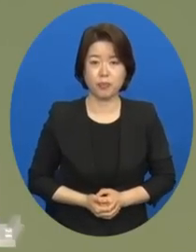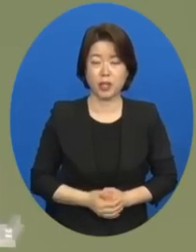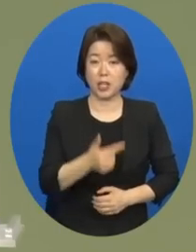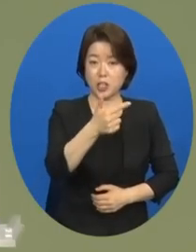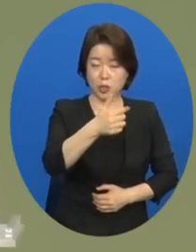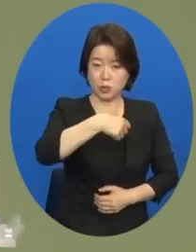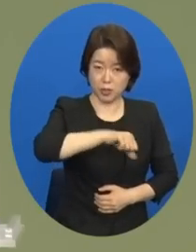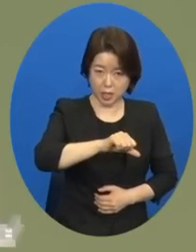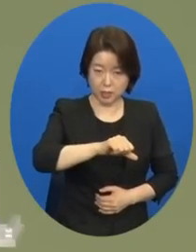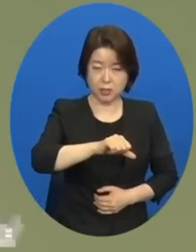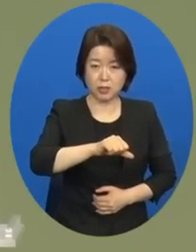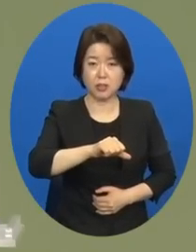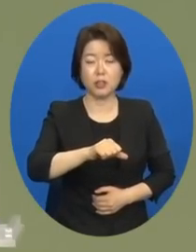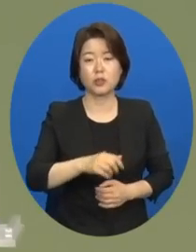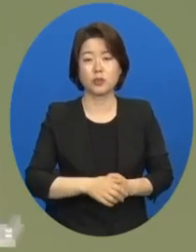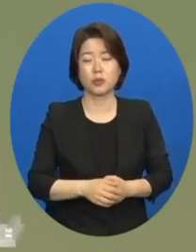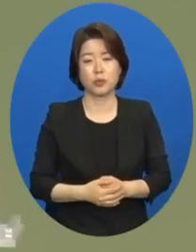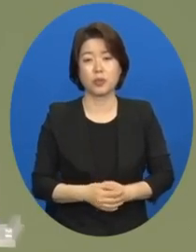여섯 아들